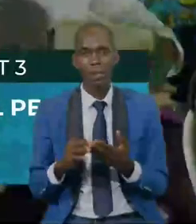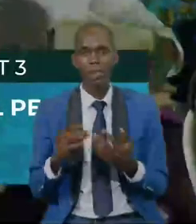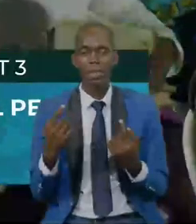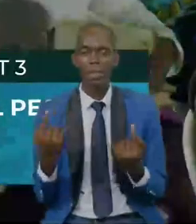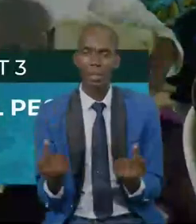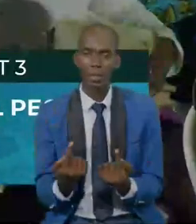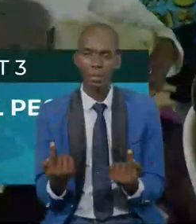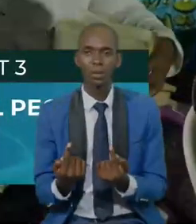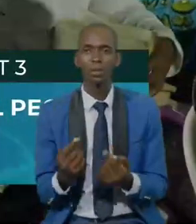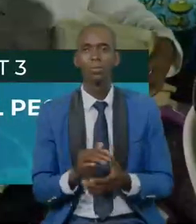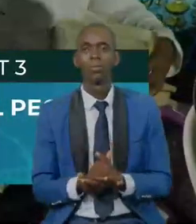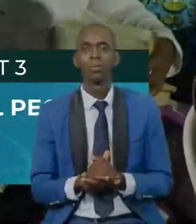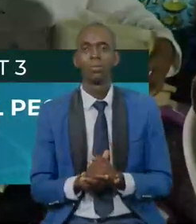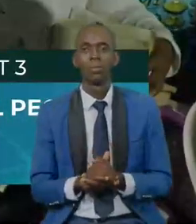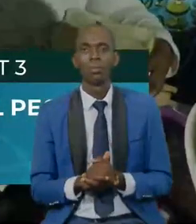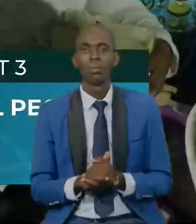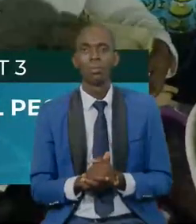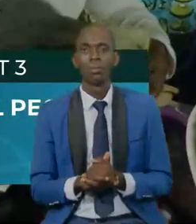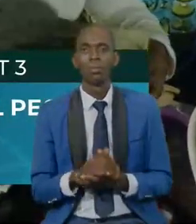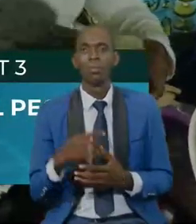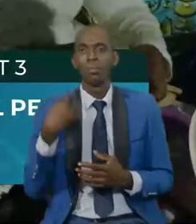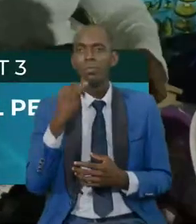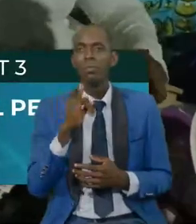qui pardonne l'iniquité?